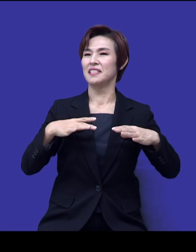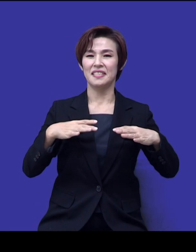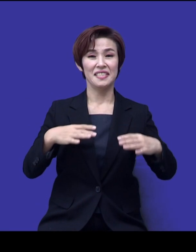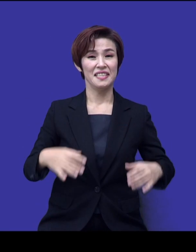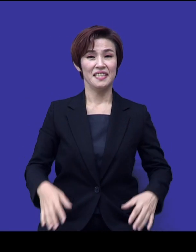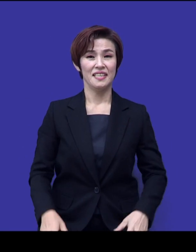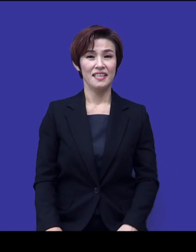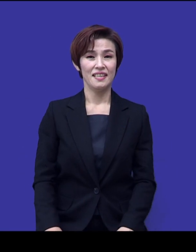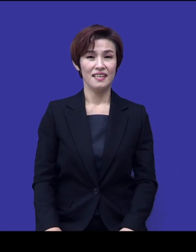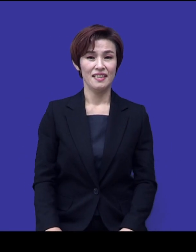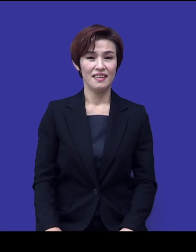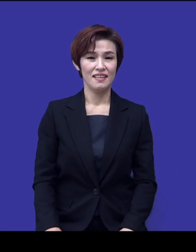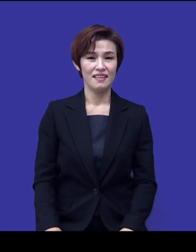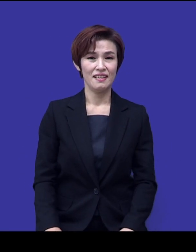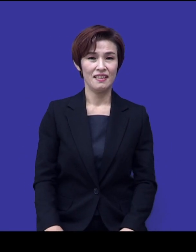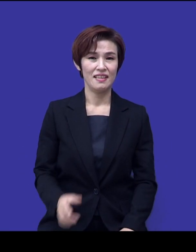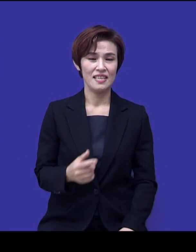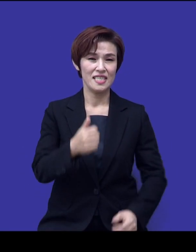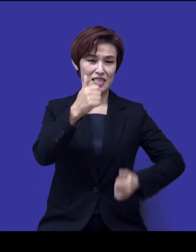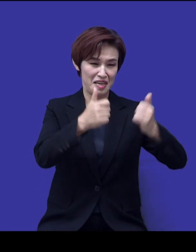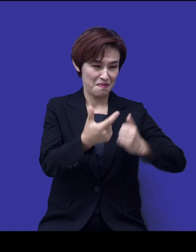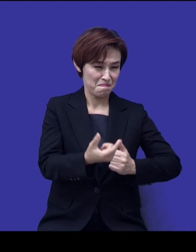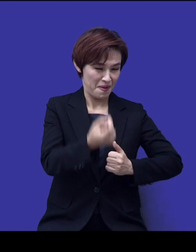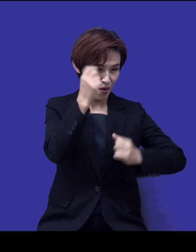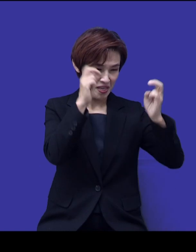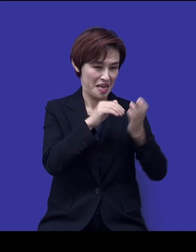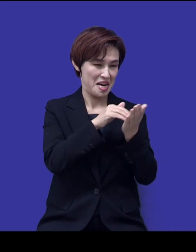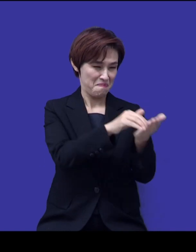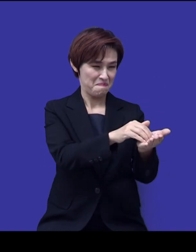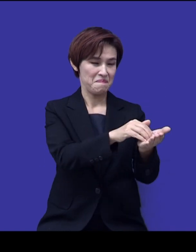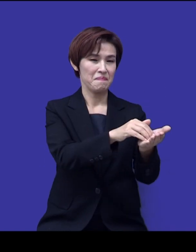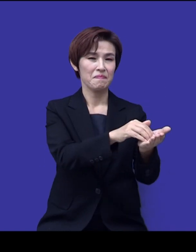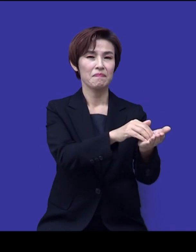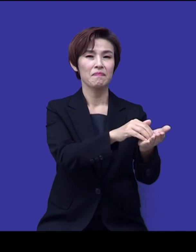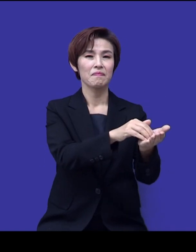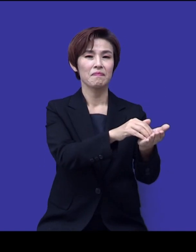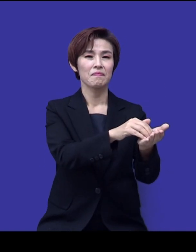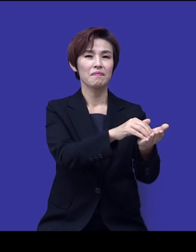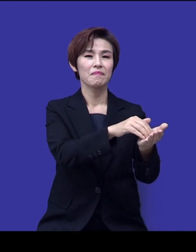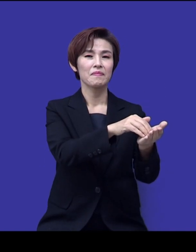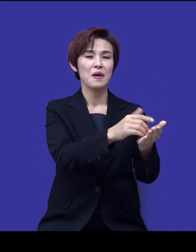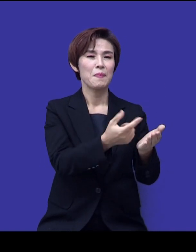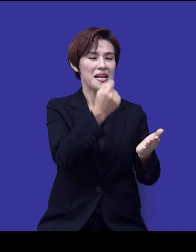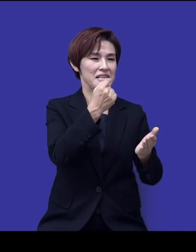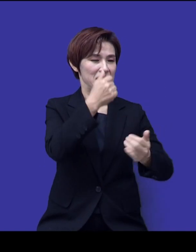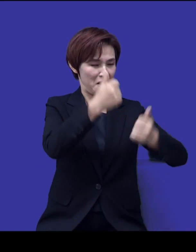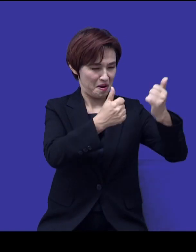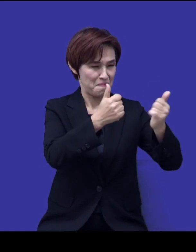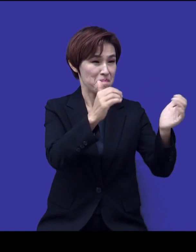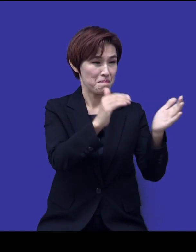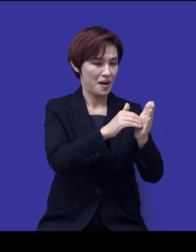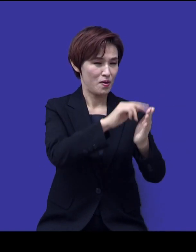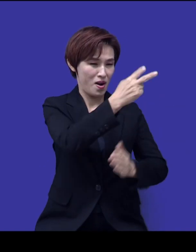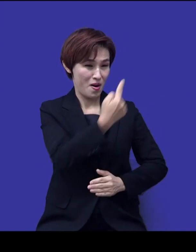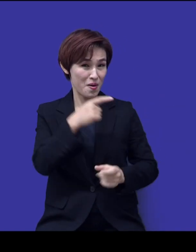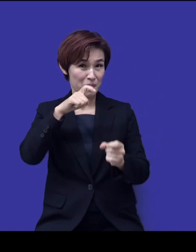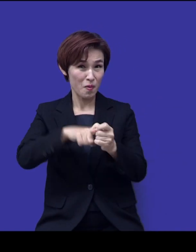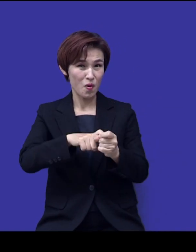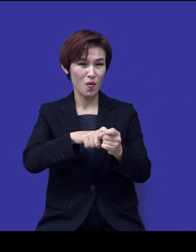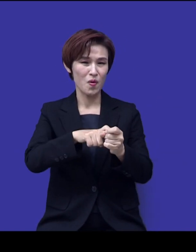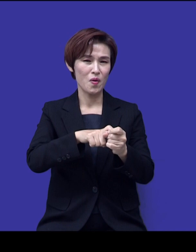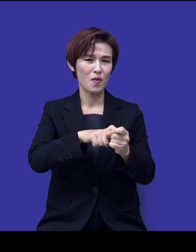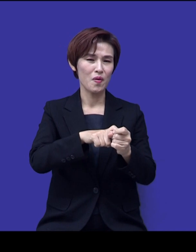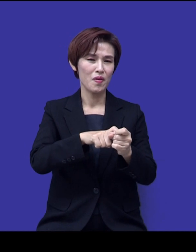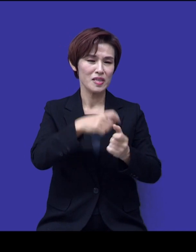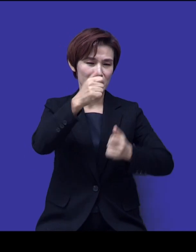빨리 시험 보고 오려고 시험표를 항상 빨리 받았거든요. 시험표를, 예. 점심 먹고 오라고 해서 점심 식사를 안 하고 갔어요. 빨리